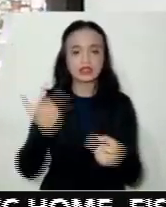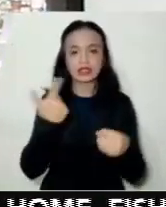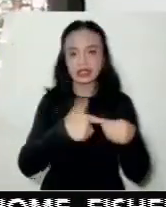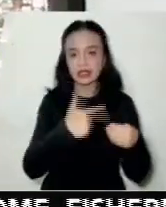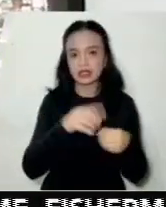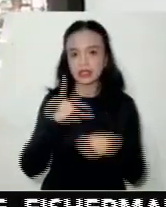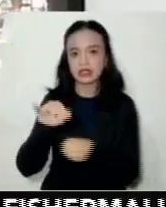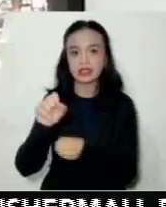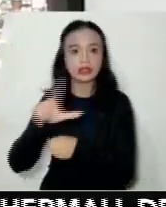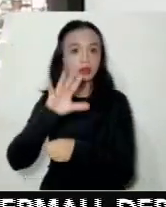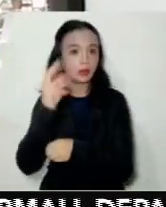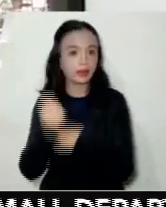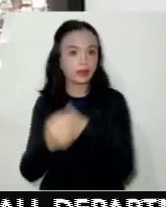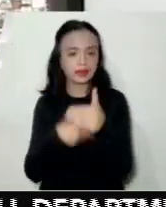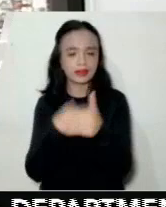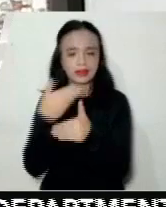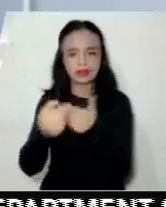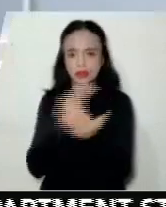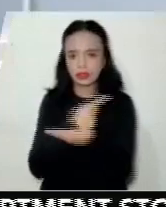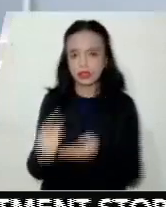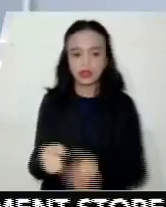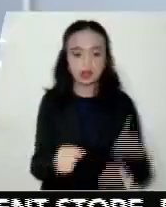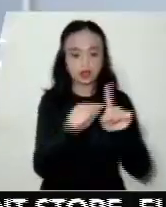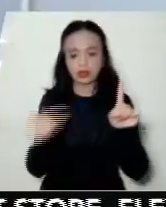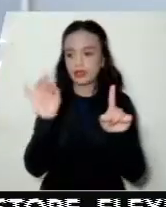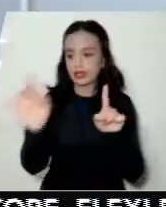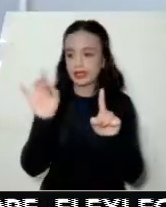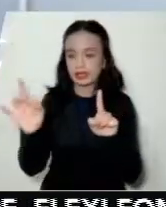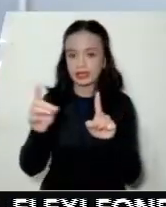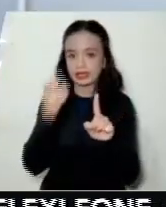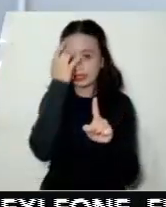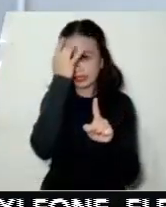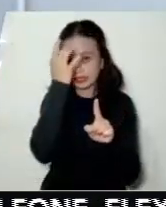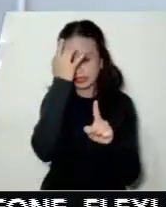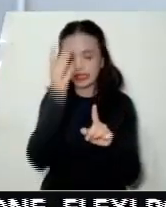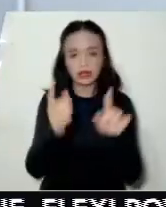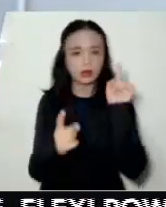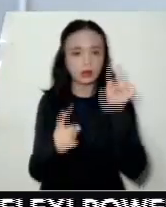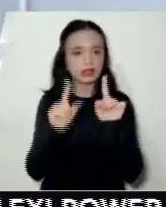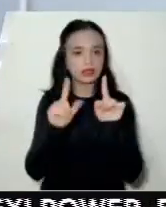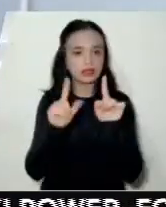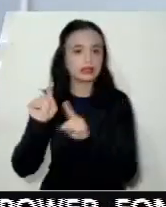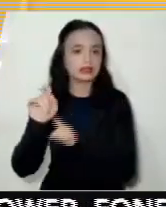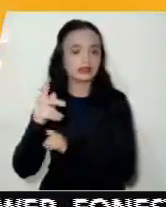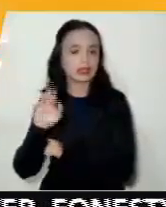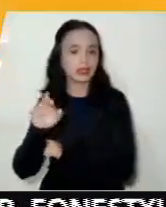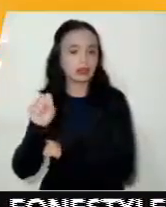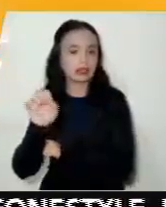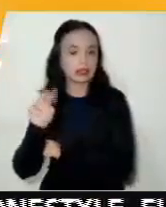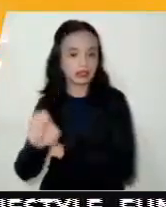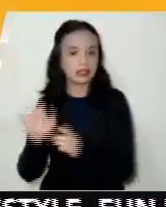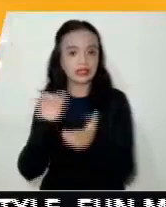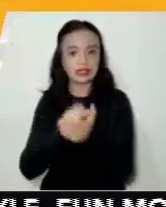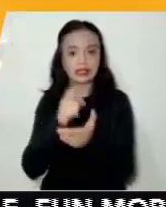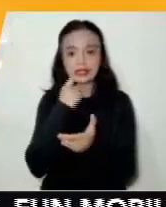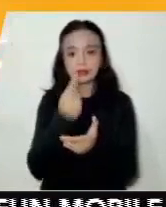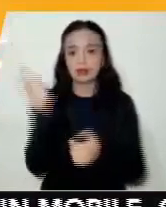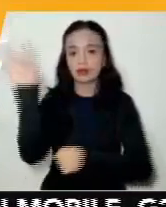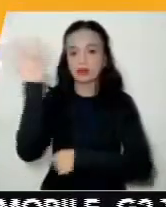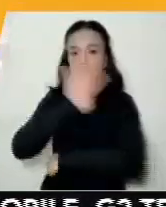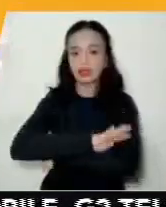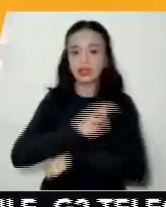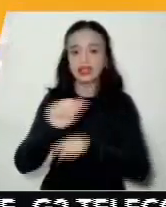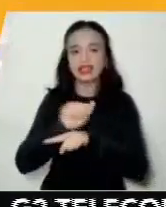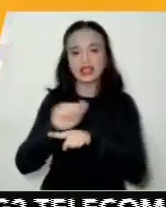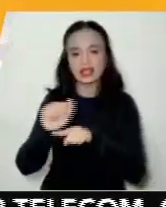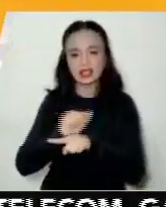na linggo. Hanggang piso at 80 sentimo naman sa kada litro ng kerosene. Base yan sa 4-day trading at dahil daw sa